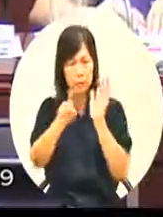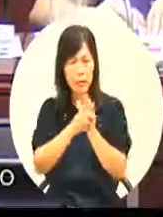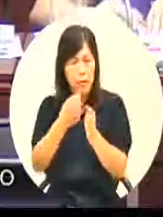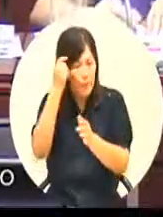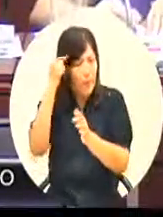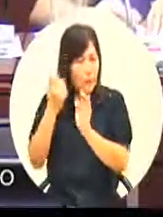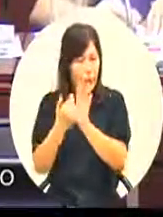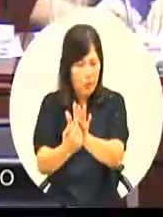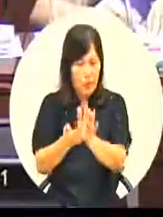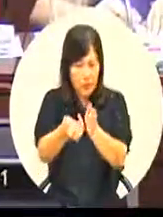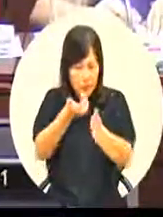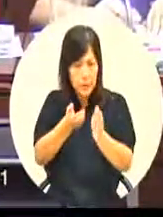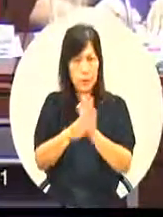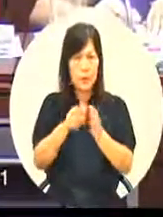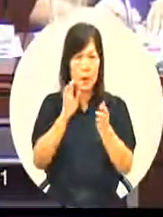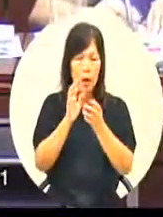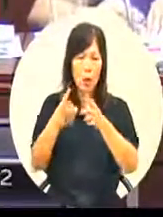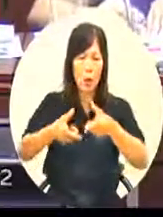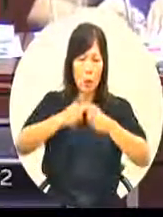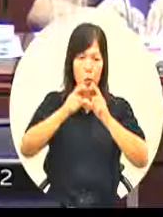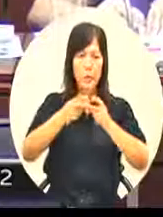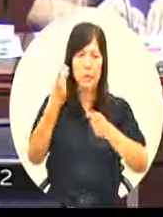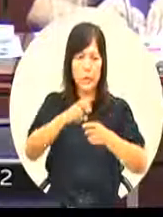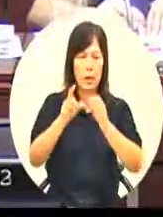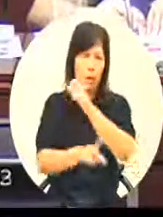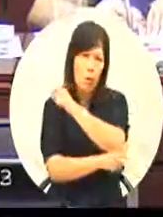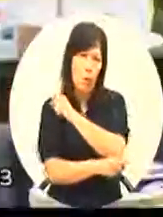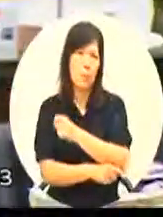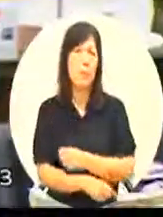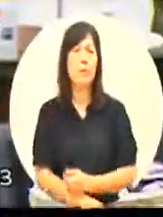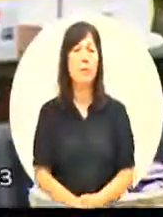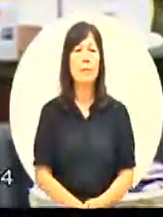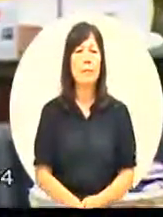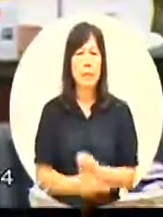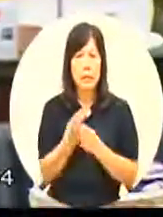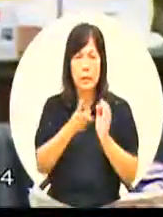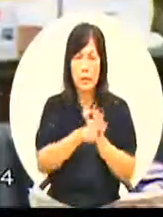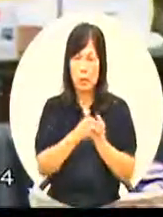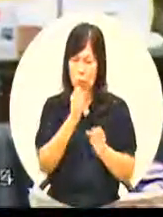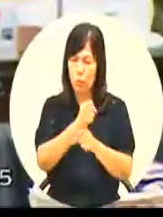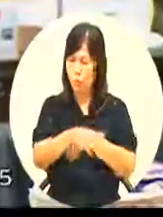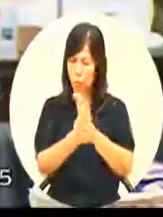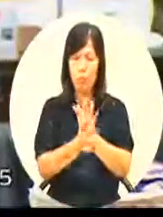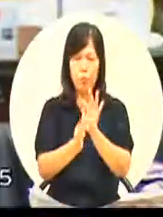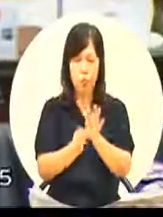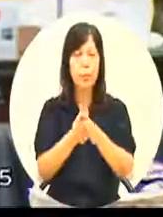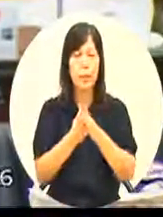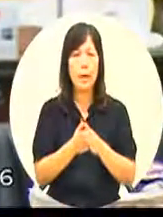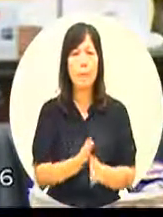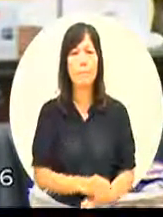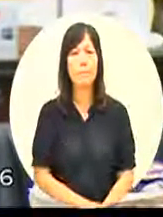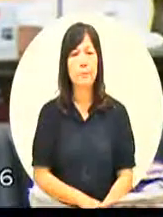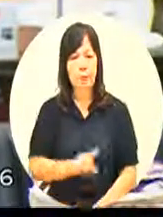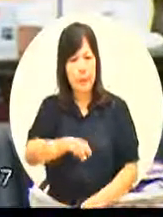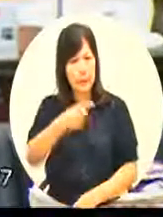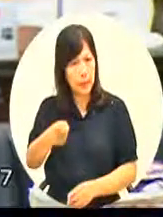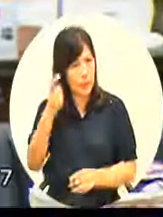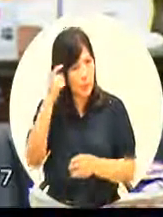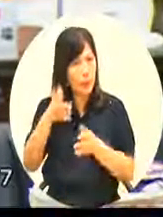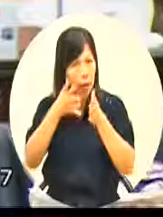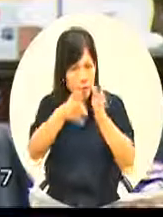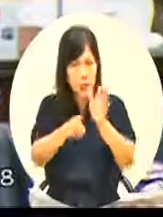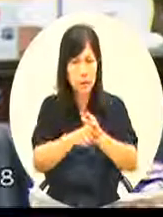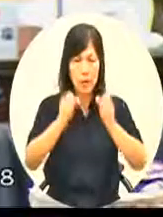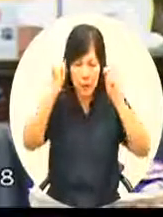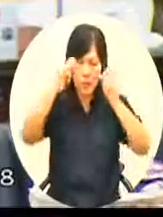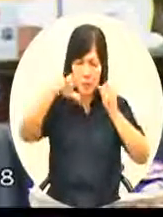在后，两个都要做得很好。以上是 好，谢谢局长，局长请坐一下。好，那我下一个部分就是针对我们体